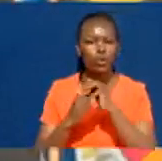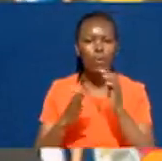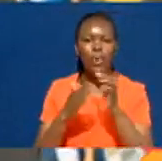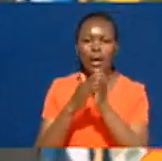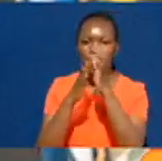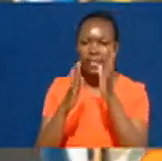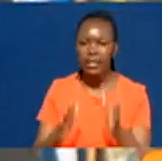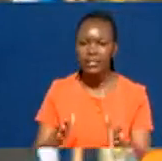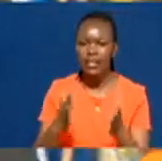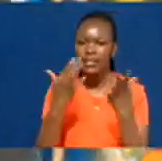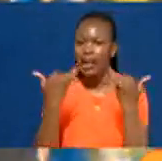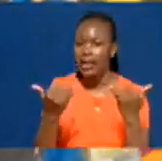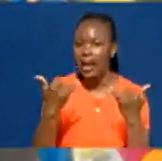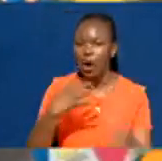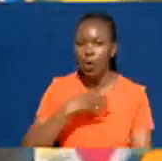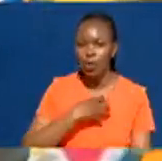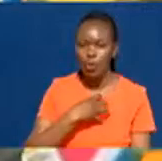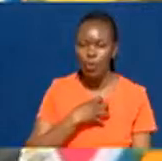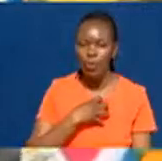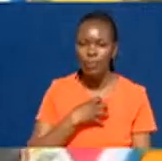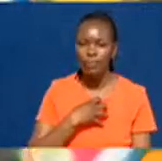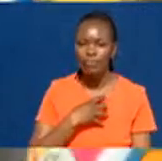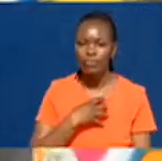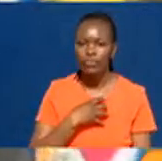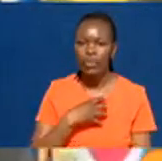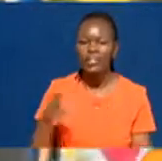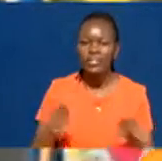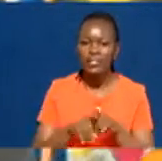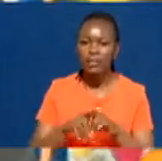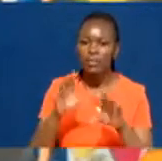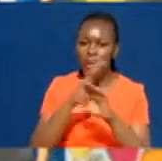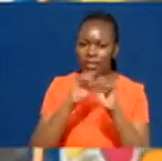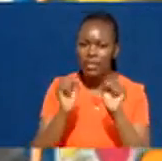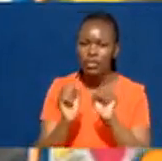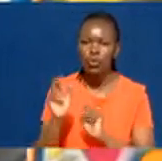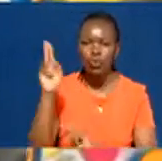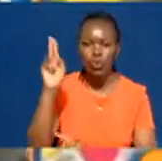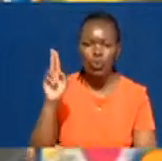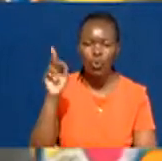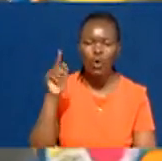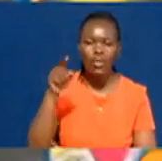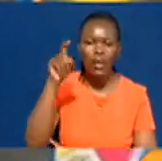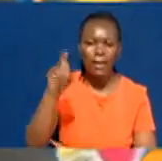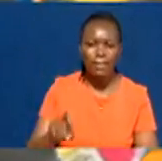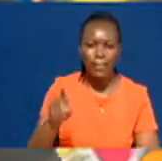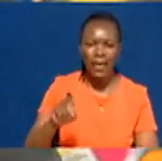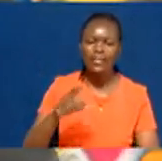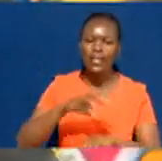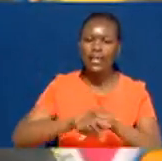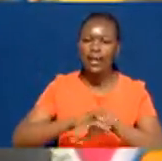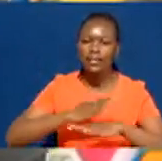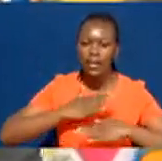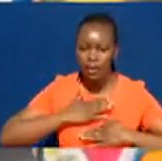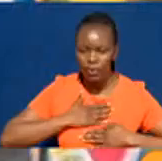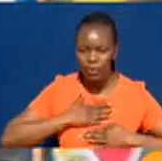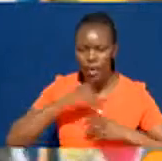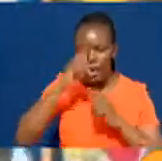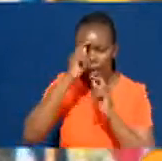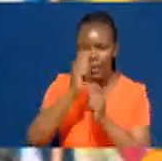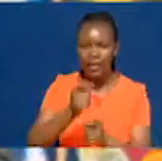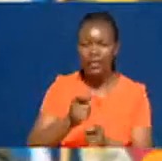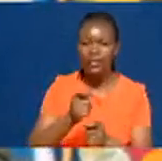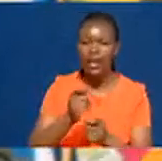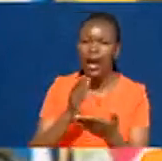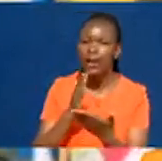viongozi wanaostaafu kama rais watapata heshima na watapata haki yao